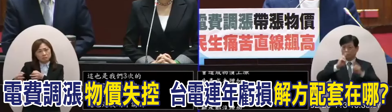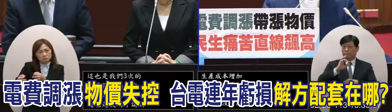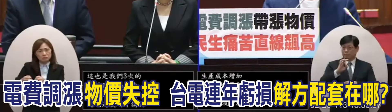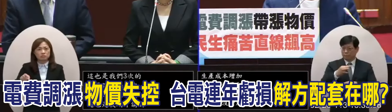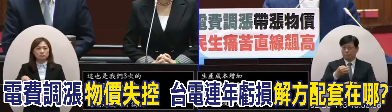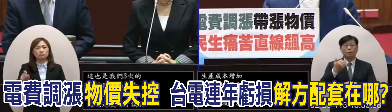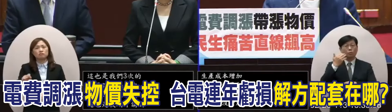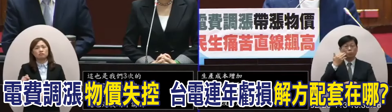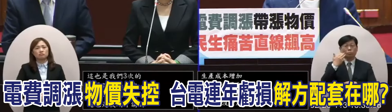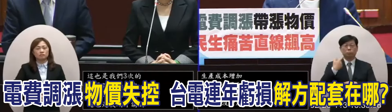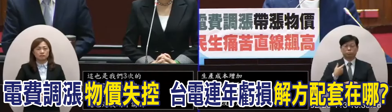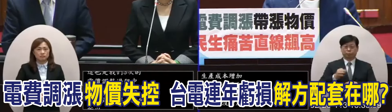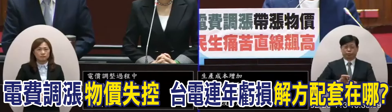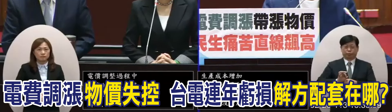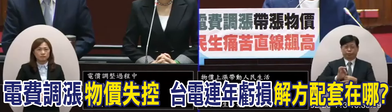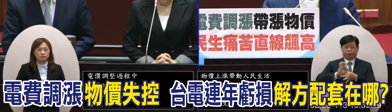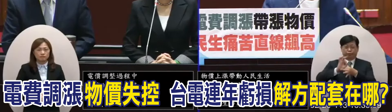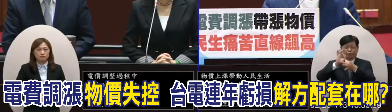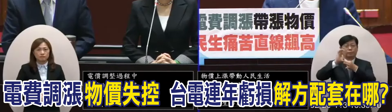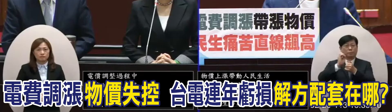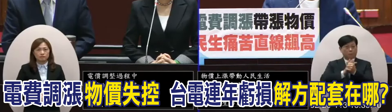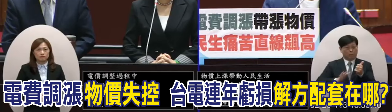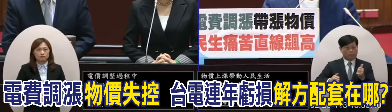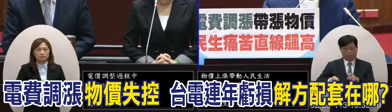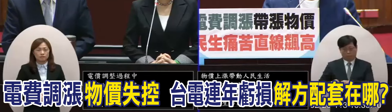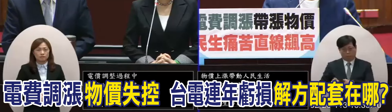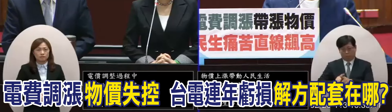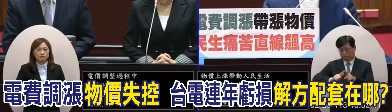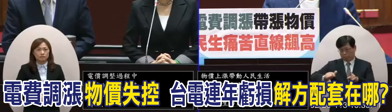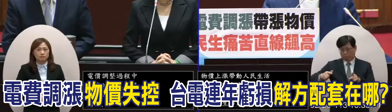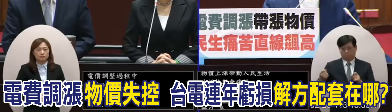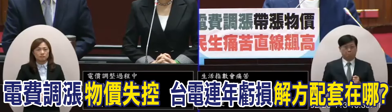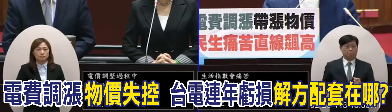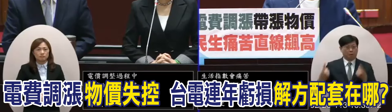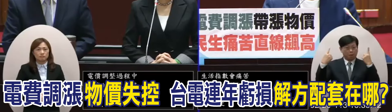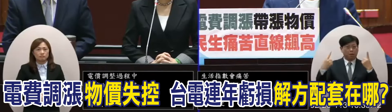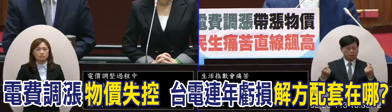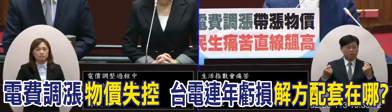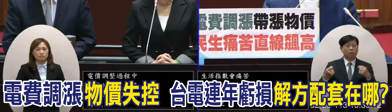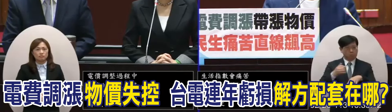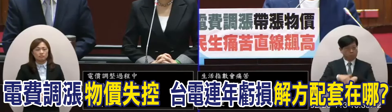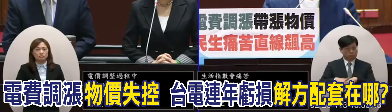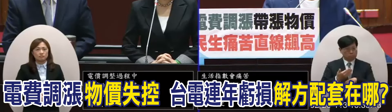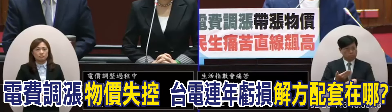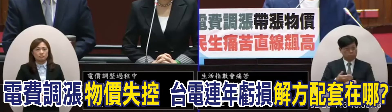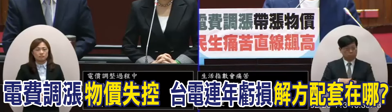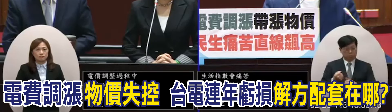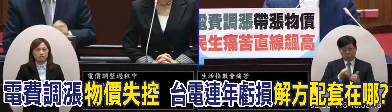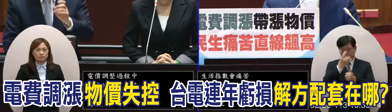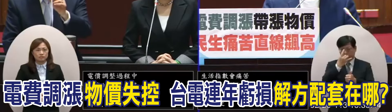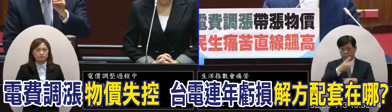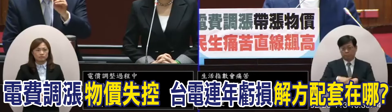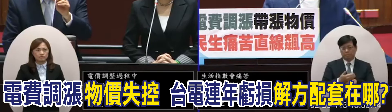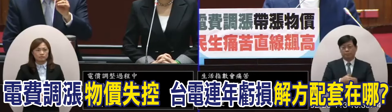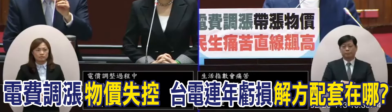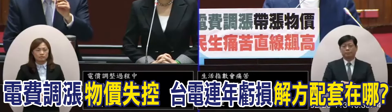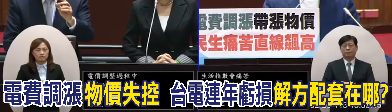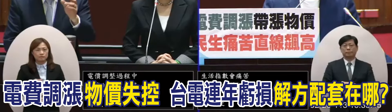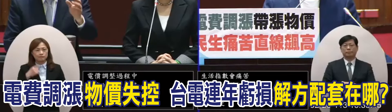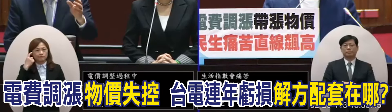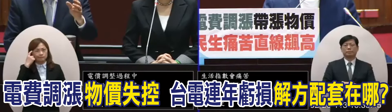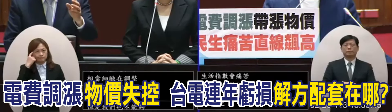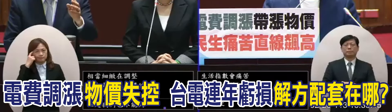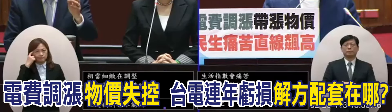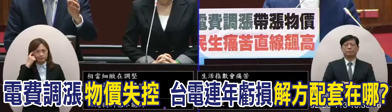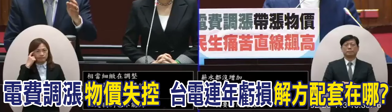如果一直涨上去，造成物价的升那个会不会造成物价的失控？ 我想我们就